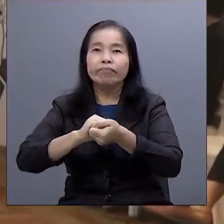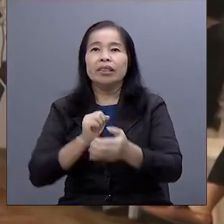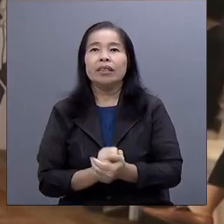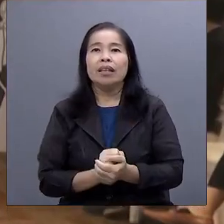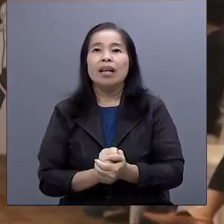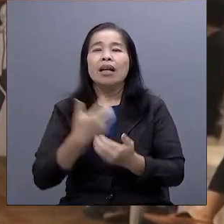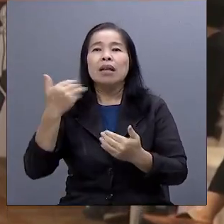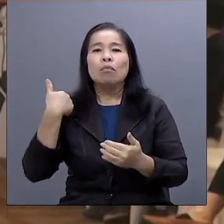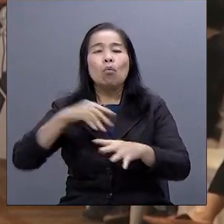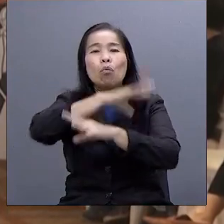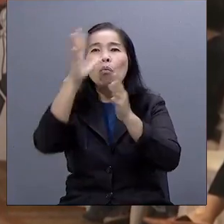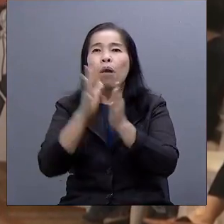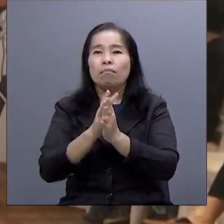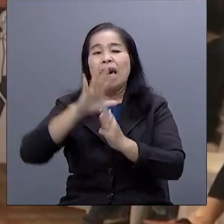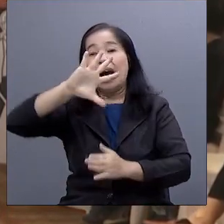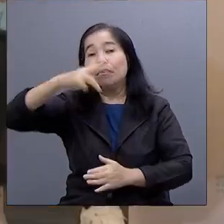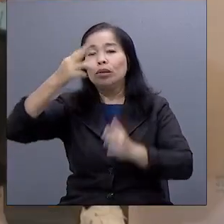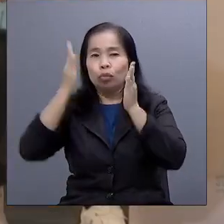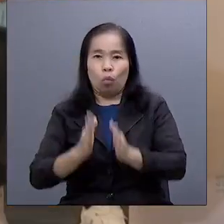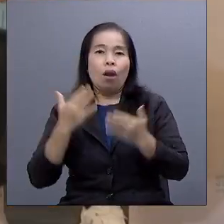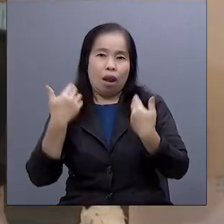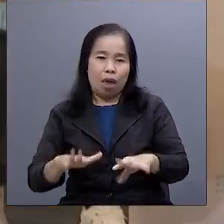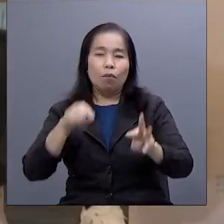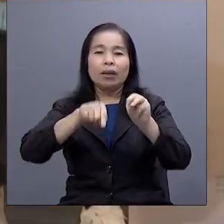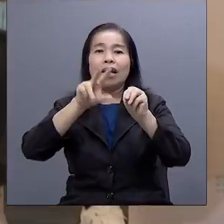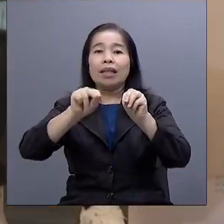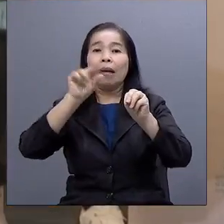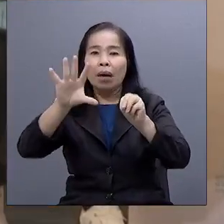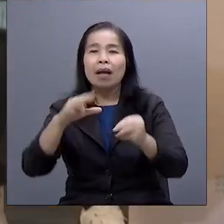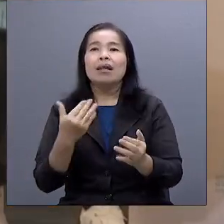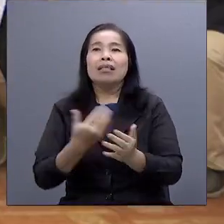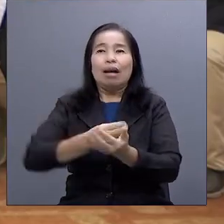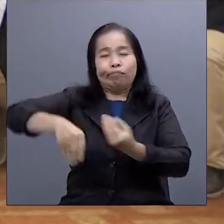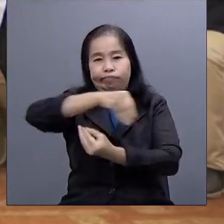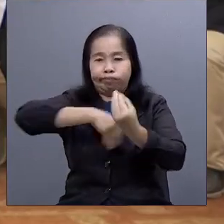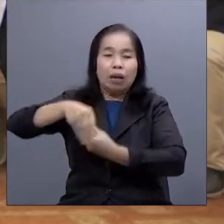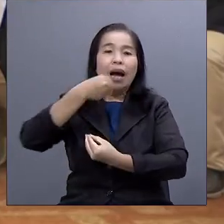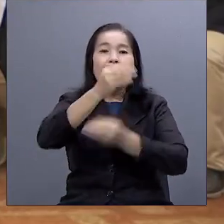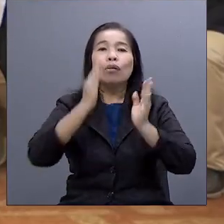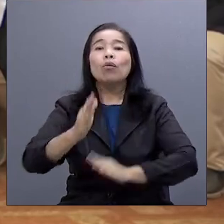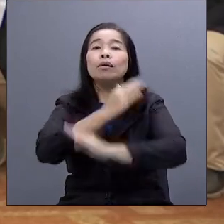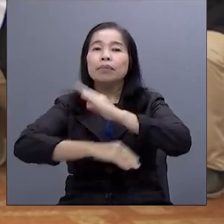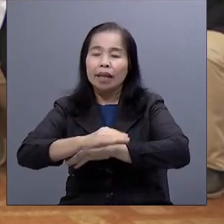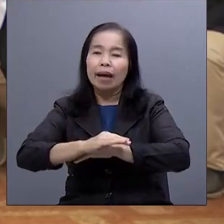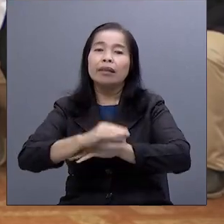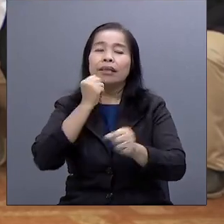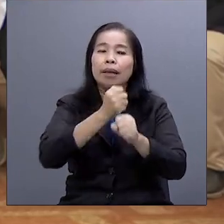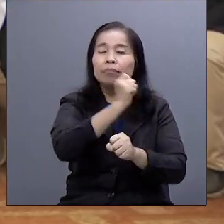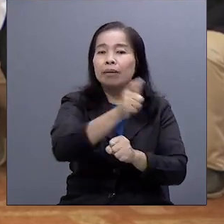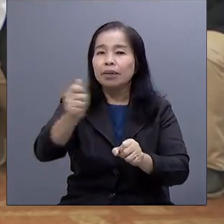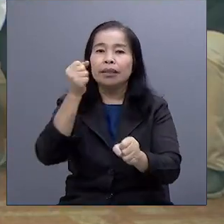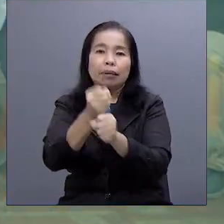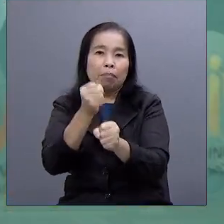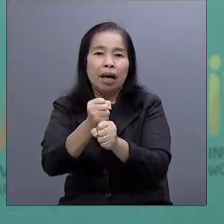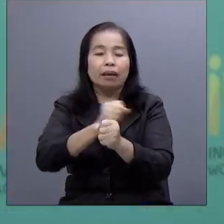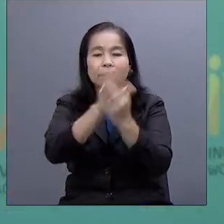งไปสู่คนวิการ รากย่าทั่วประ